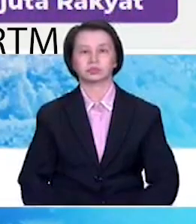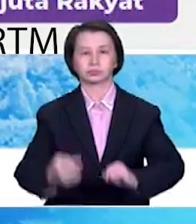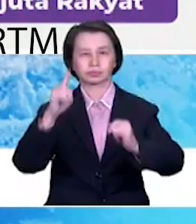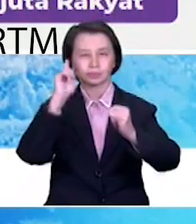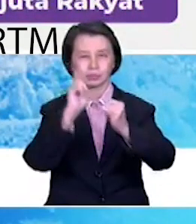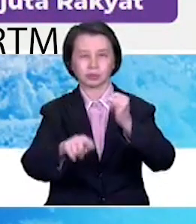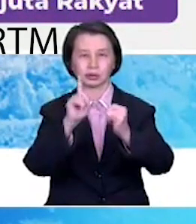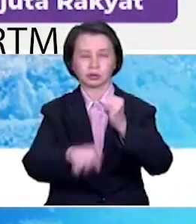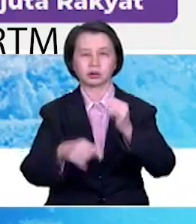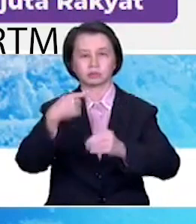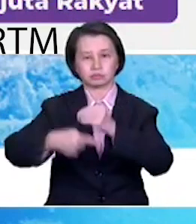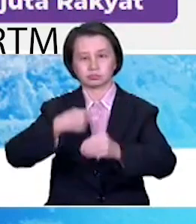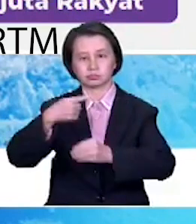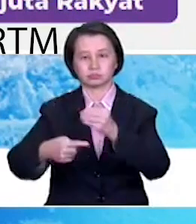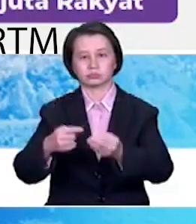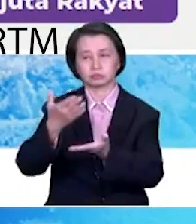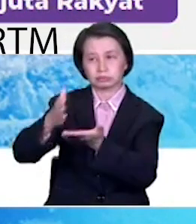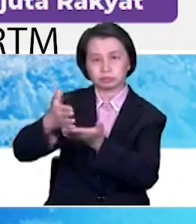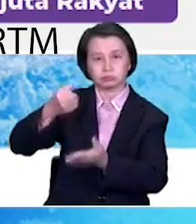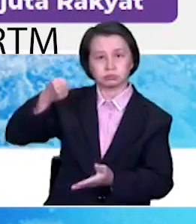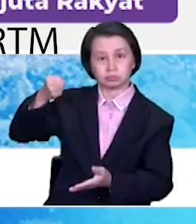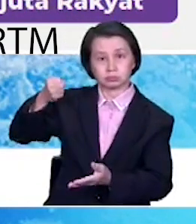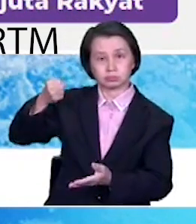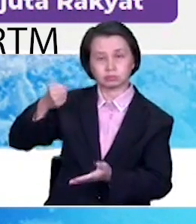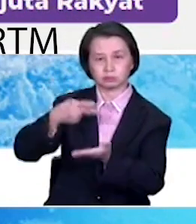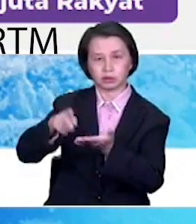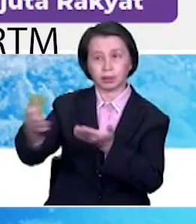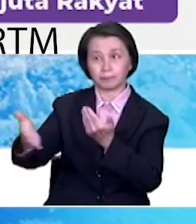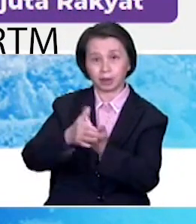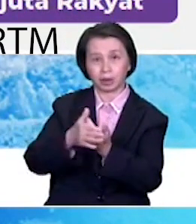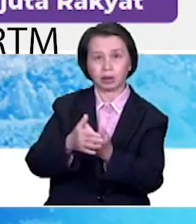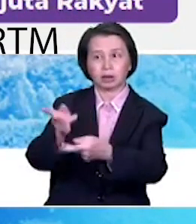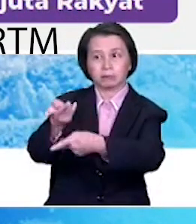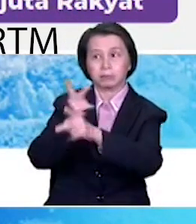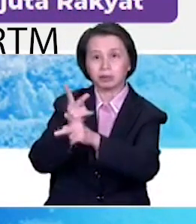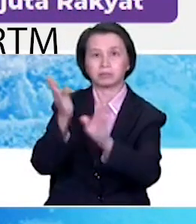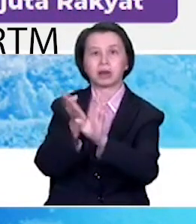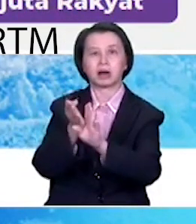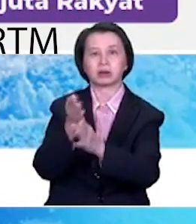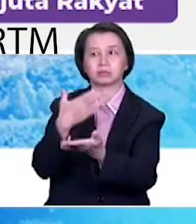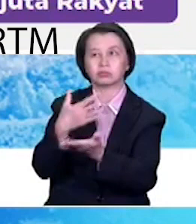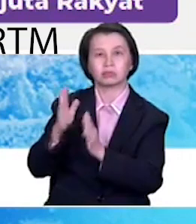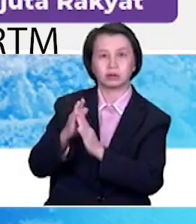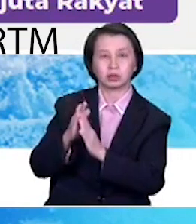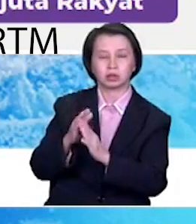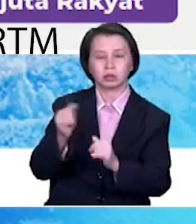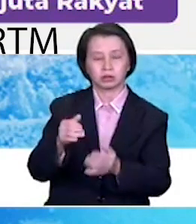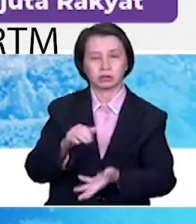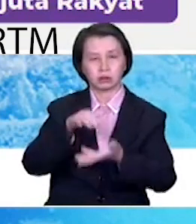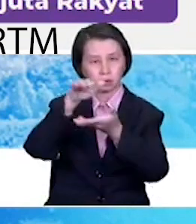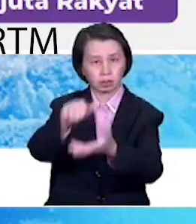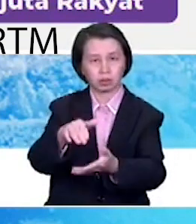Terakhir sekali, tentunya berhubung pelaksanaan moratorium baran balik pinjaman bank semasa pengumuman pakej